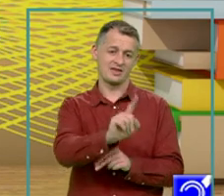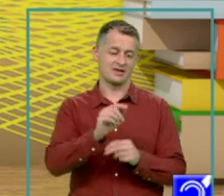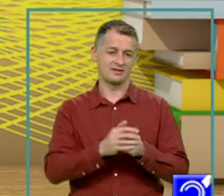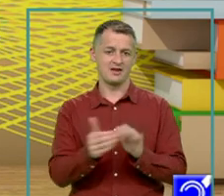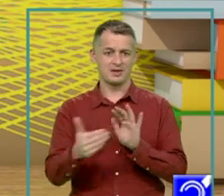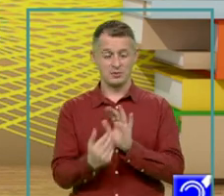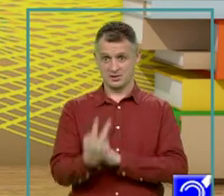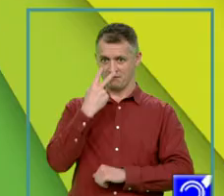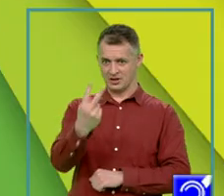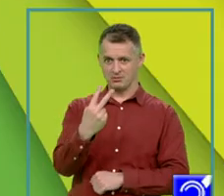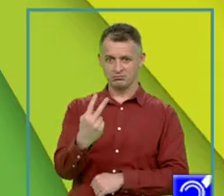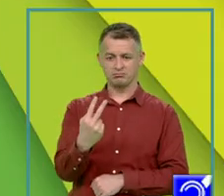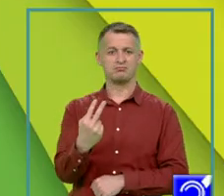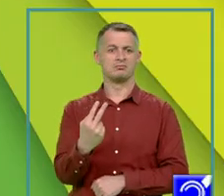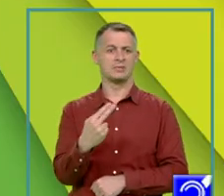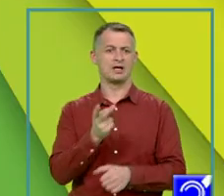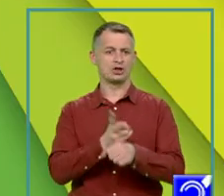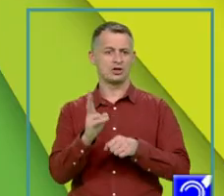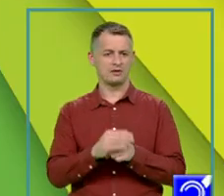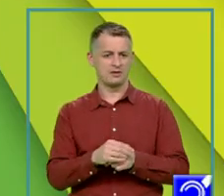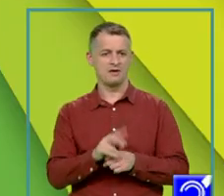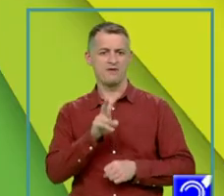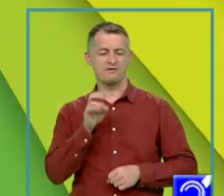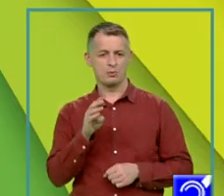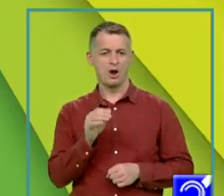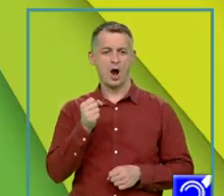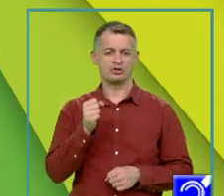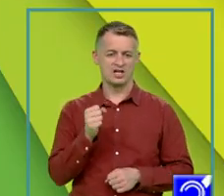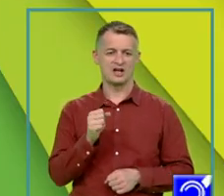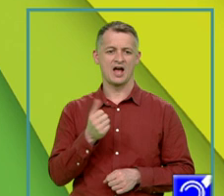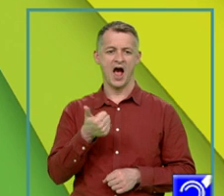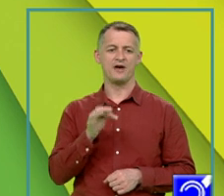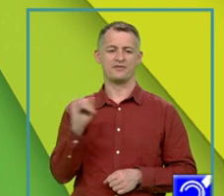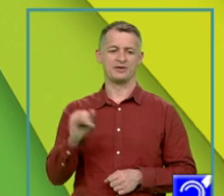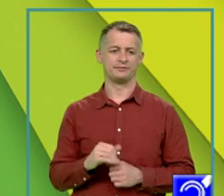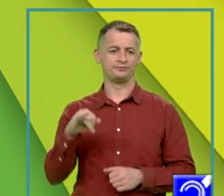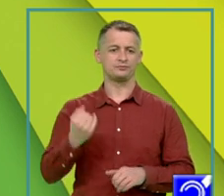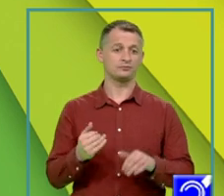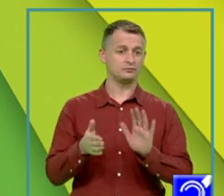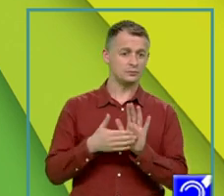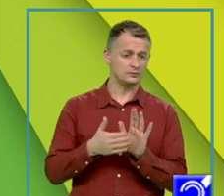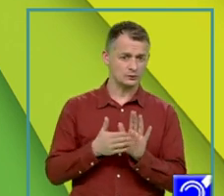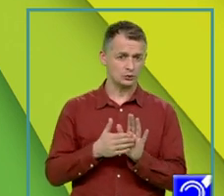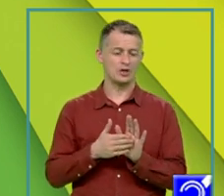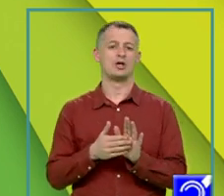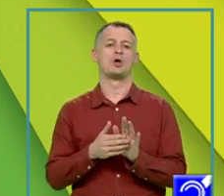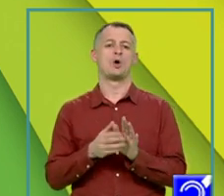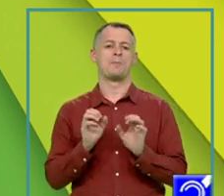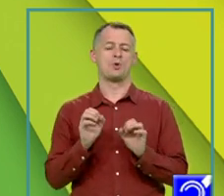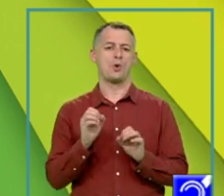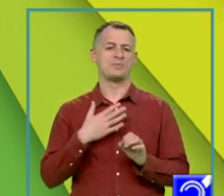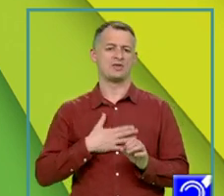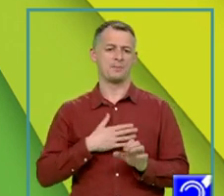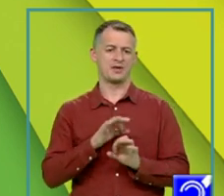greșelile și anume verbul auxiliar a fi e atât Și la condițional optativ perfect și la conjunctiv